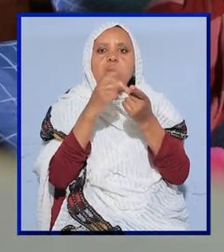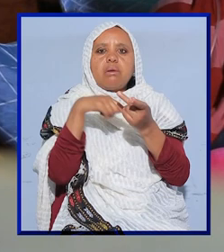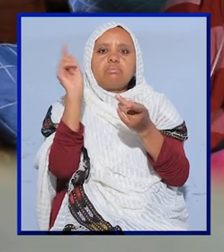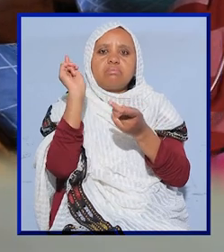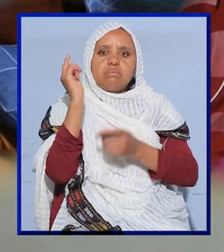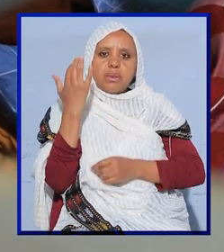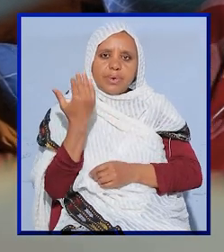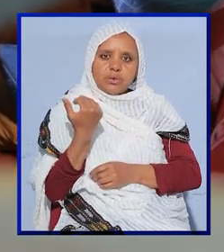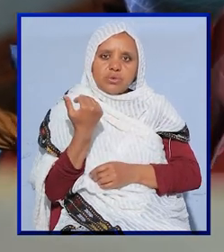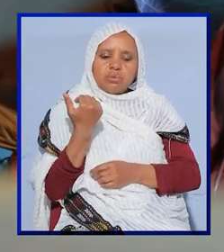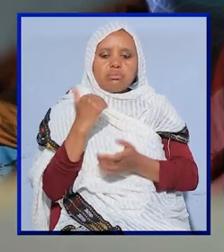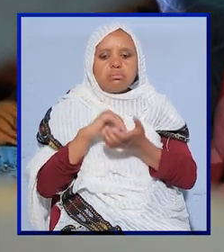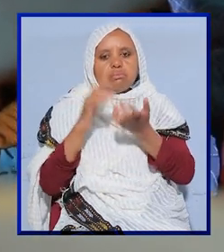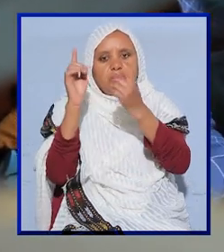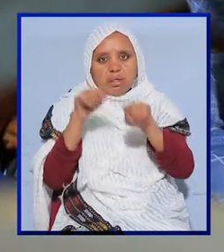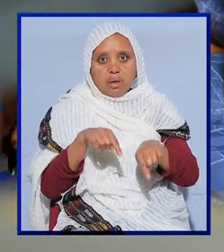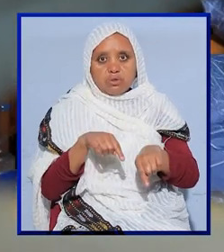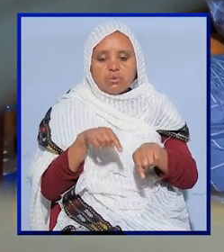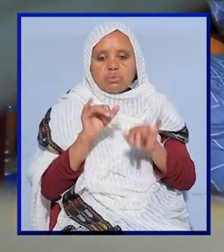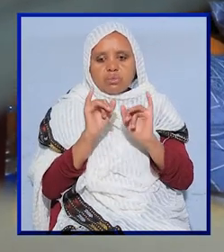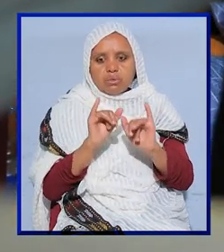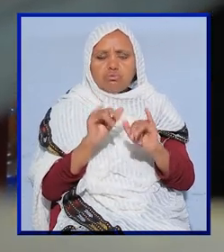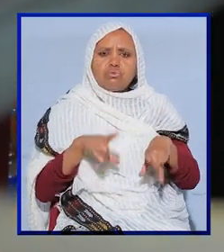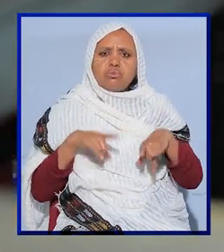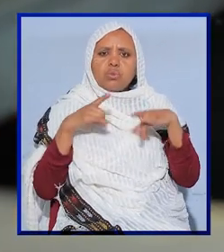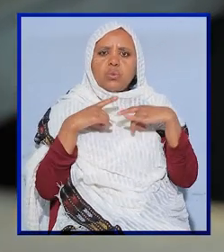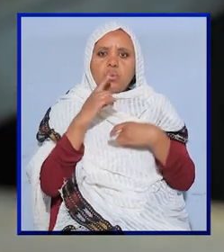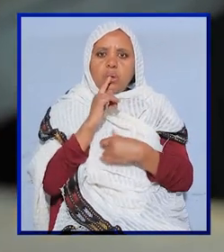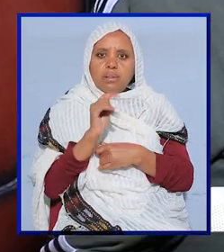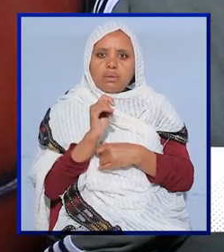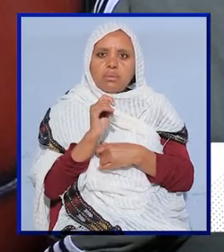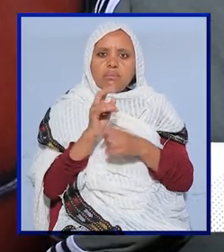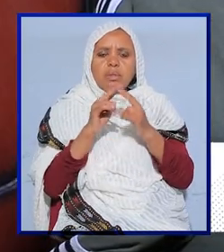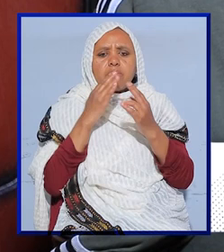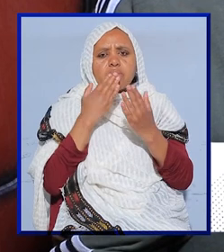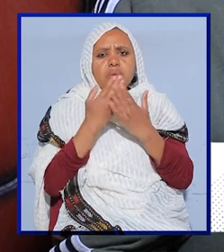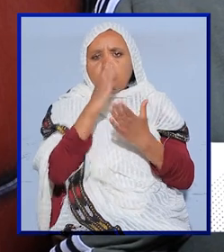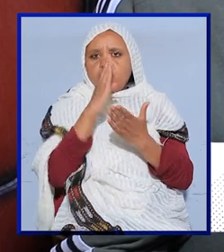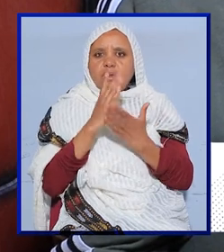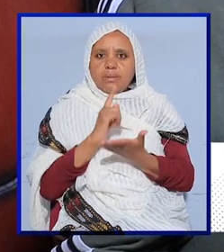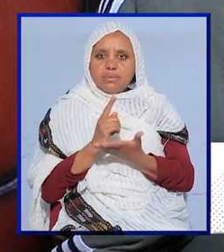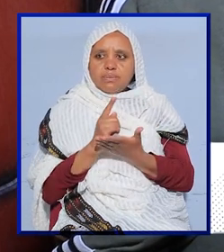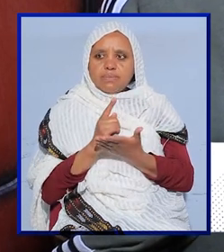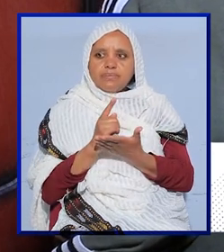ነበረች እዚያ መጣች እዚሁ የምትኖርናት በጣም ጥሩ ልጅ ነች